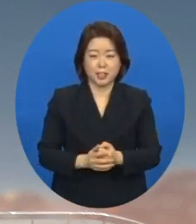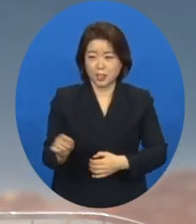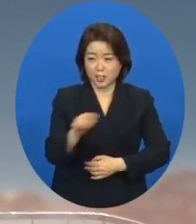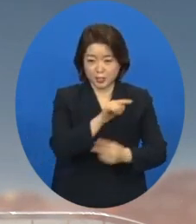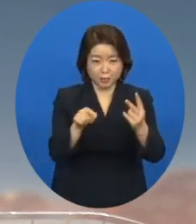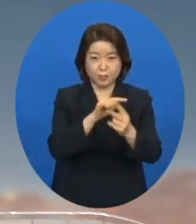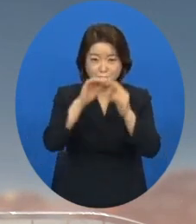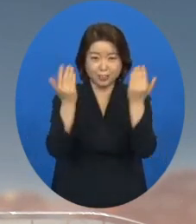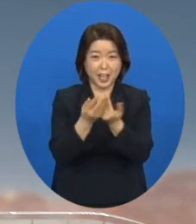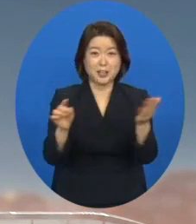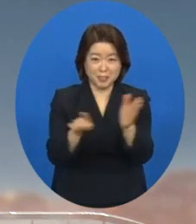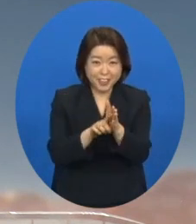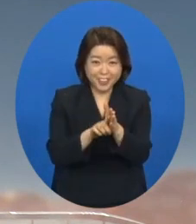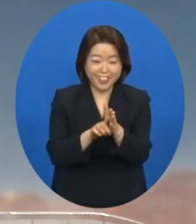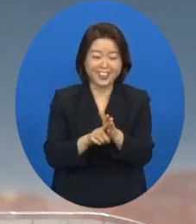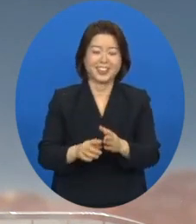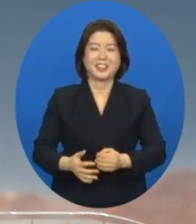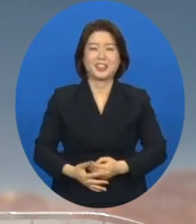믿으라고요?